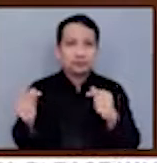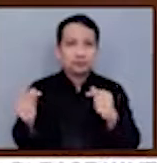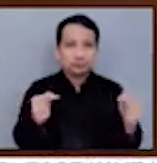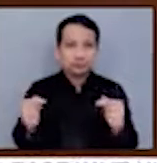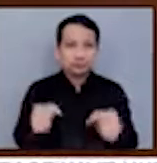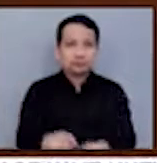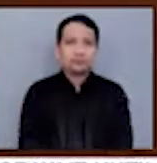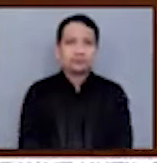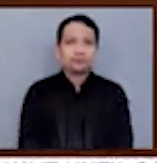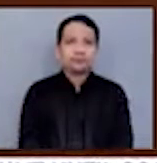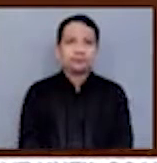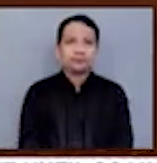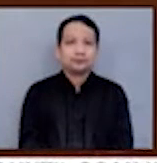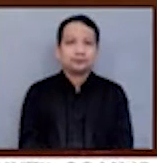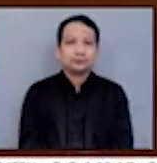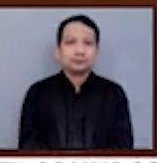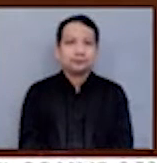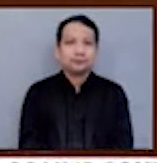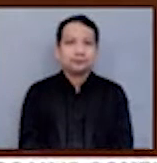course,